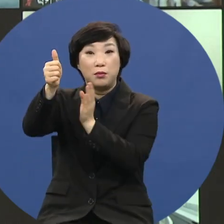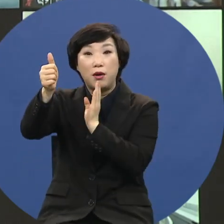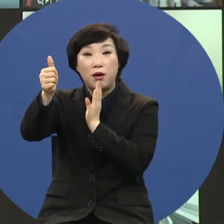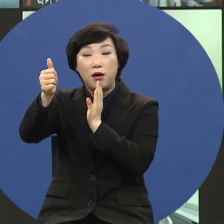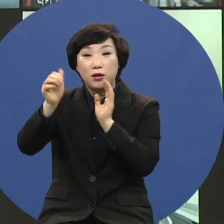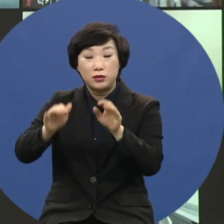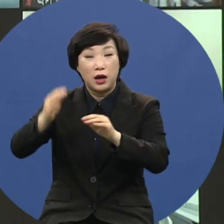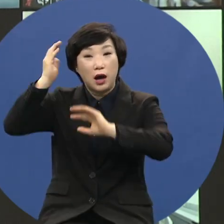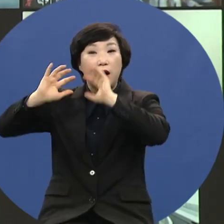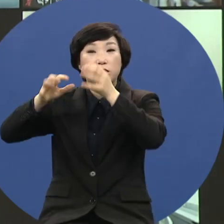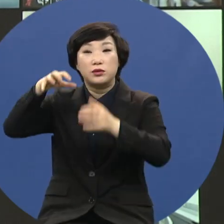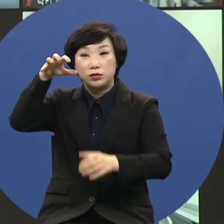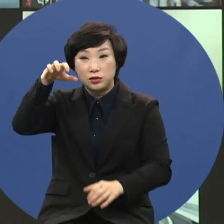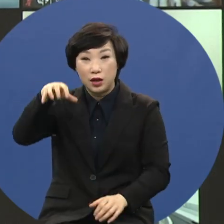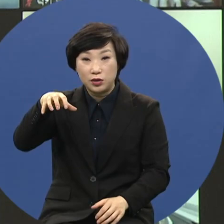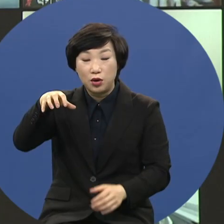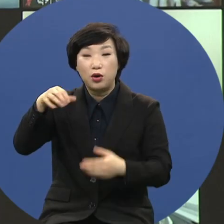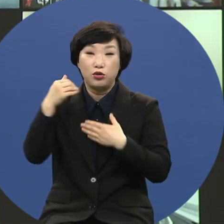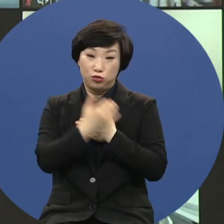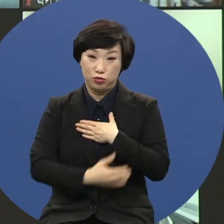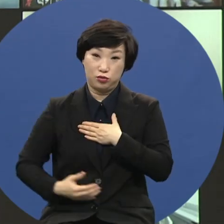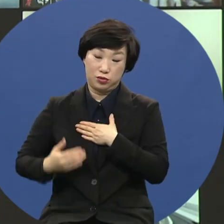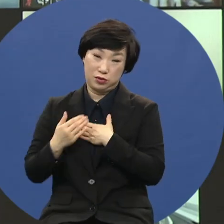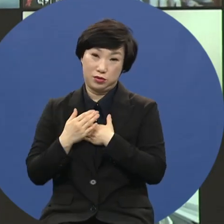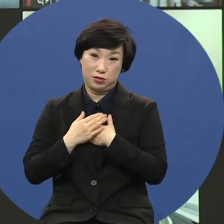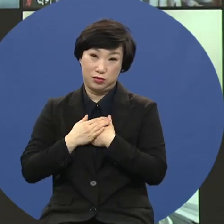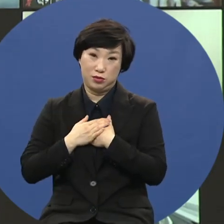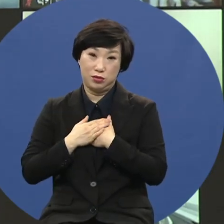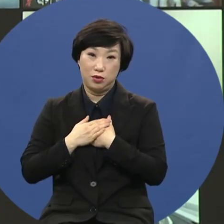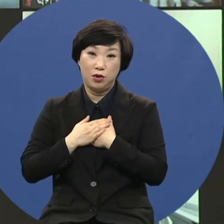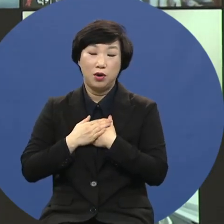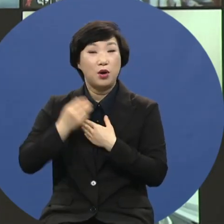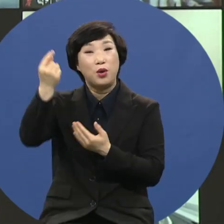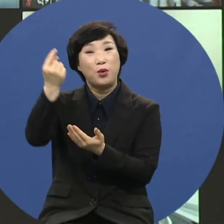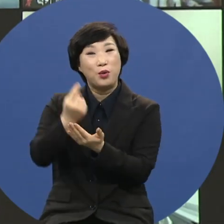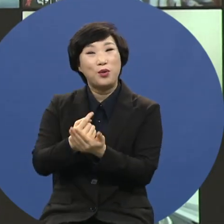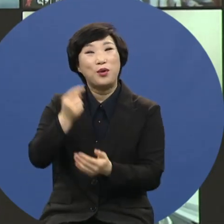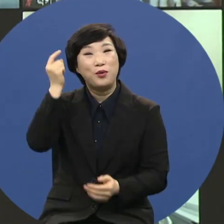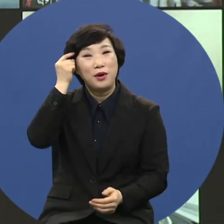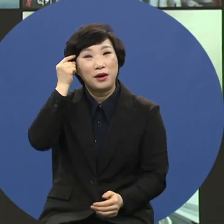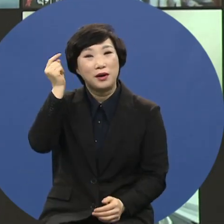하늘에서 육신을 입고 내려오느냐?